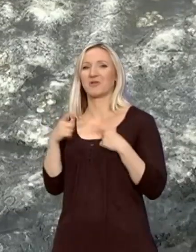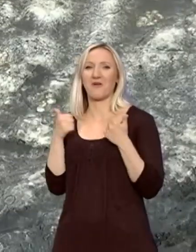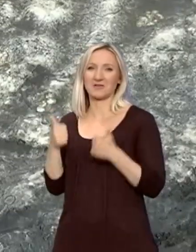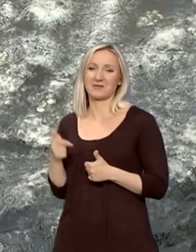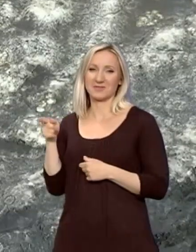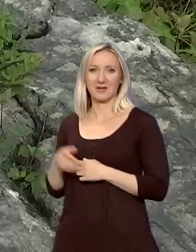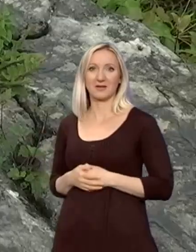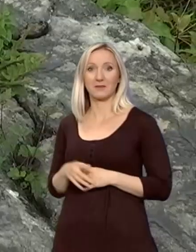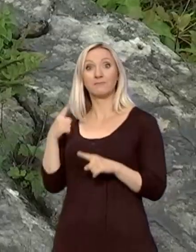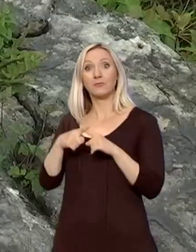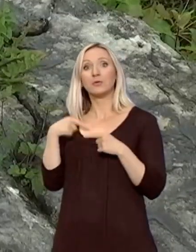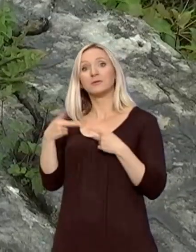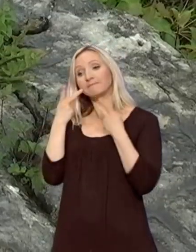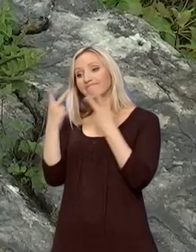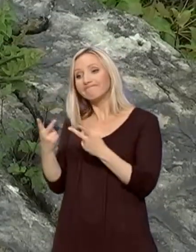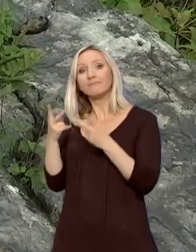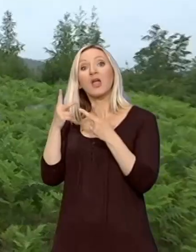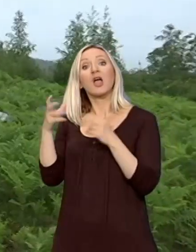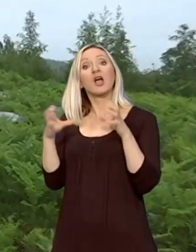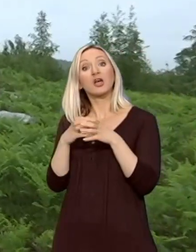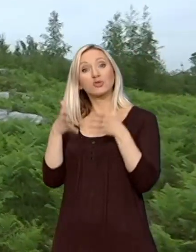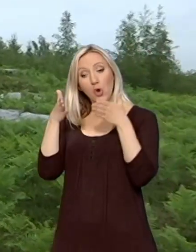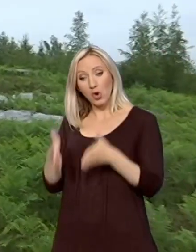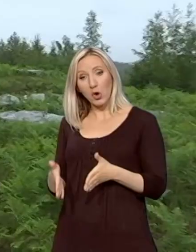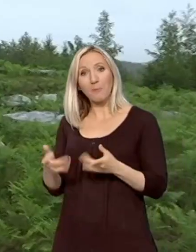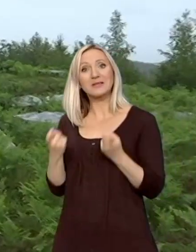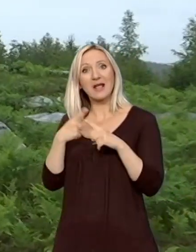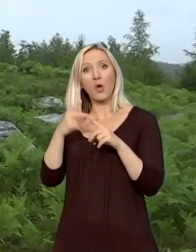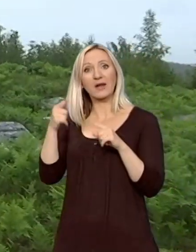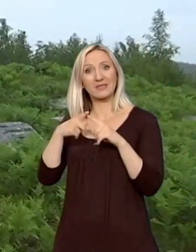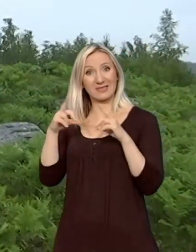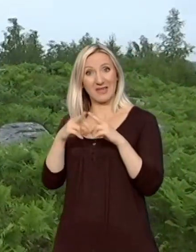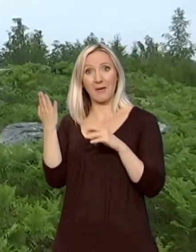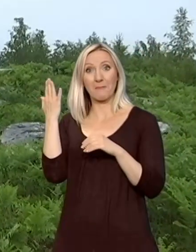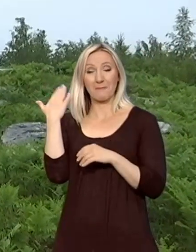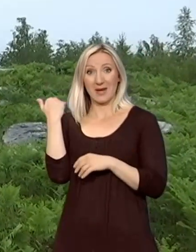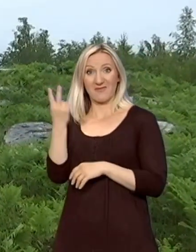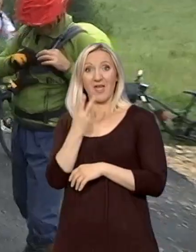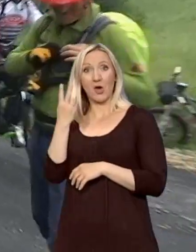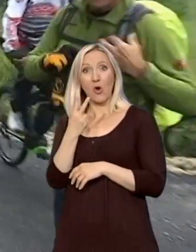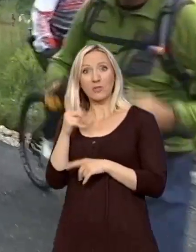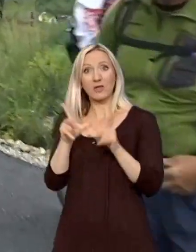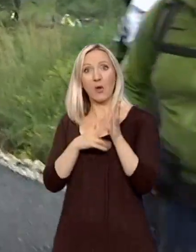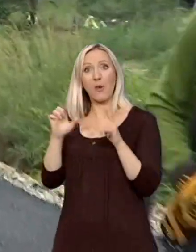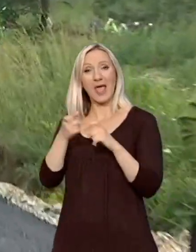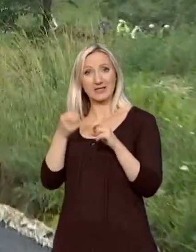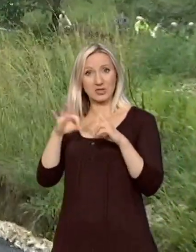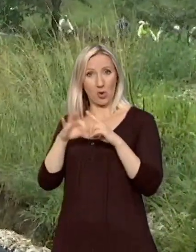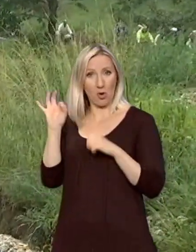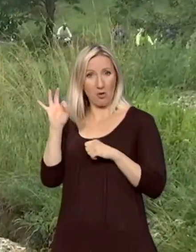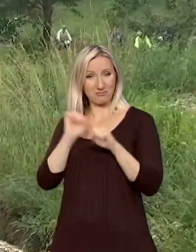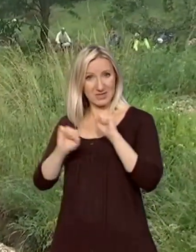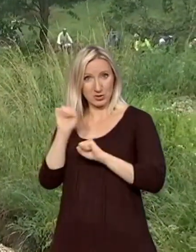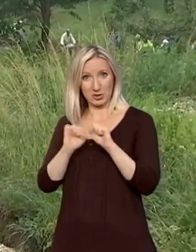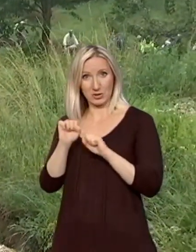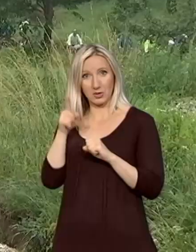I posjetili grčko groblje u selu Hrta kod Kamene Gore, koje je pred 2 godine zaštitio UNESCO. Posle prvih